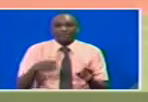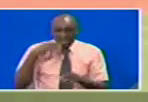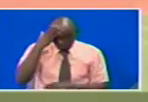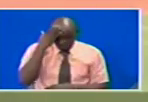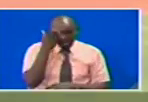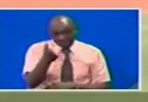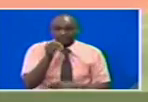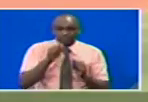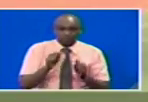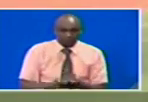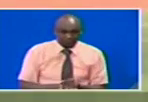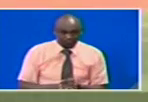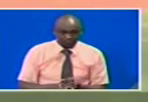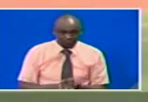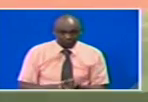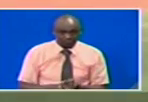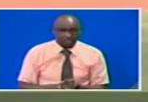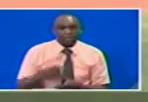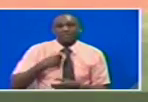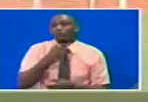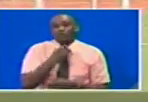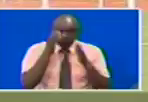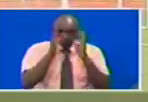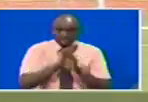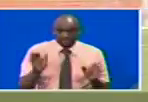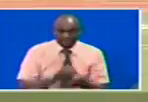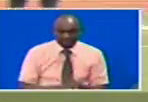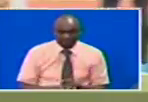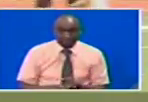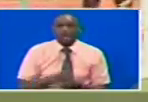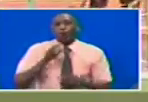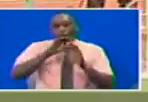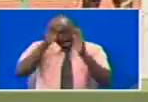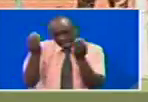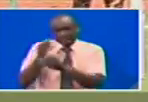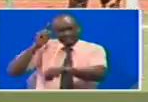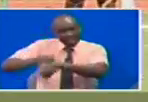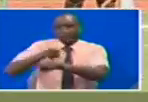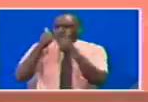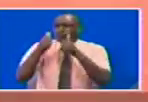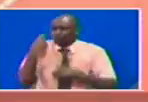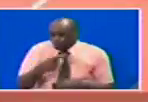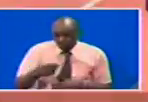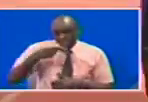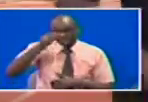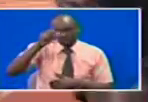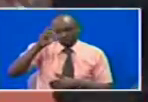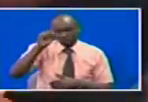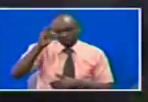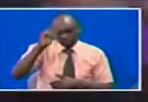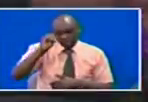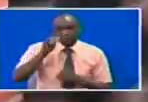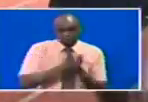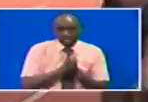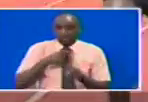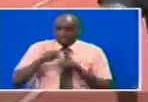record is there. So I just need to focus. Rekodi ya dunia inashikiliwa na Hicham El-Geruj, lakini kulingana na kocha